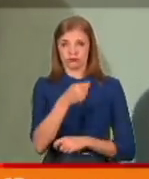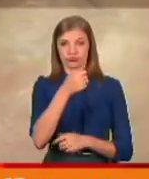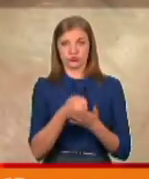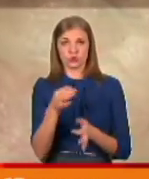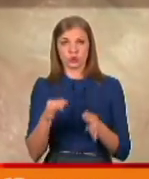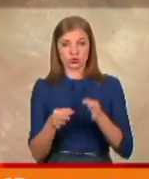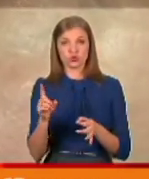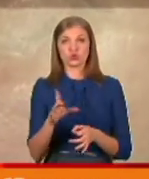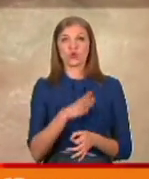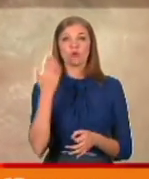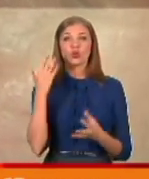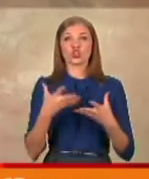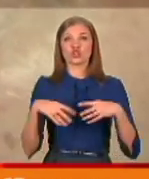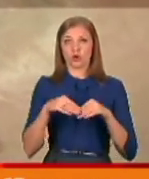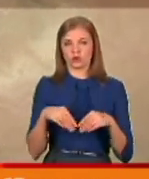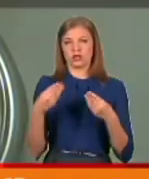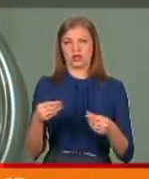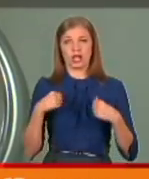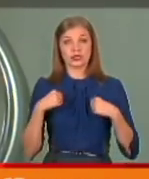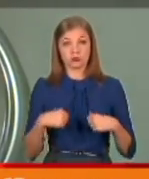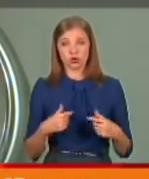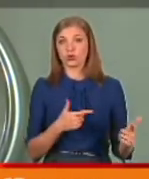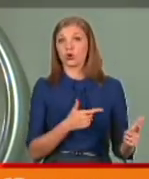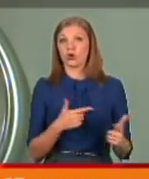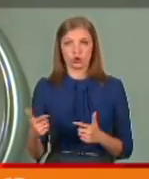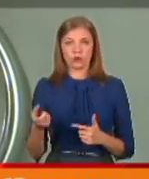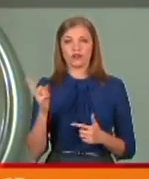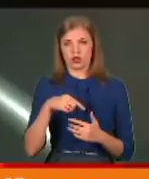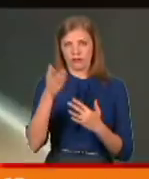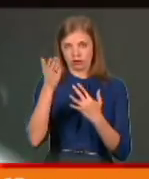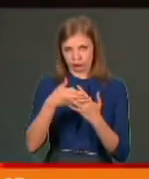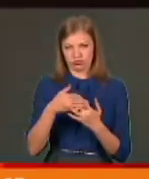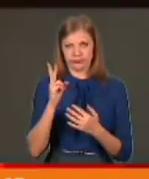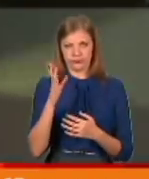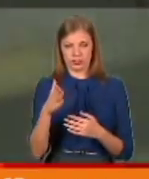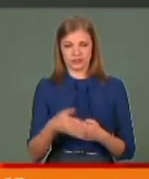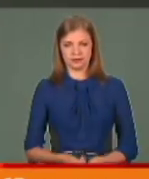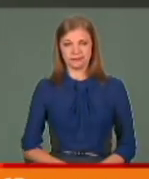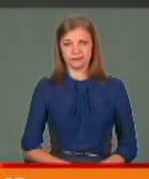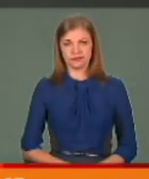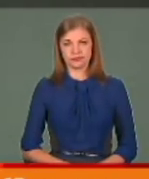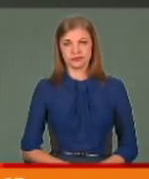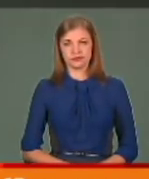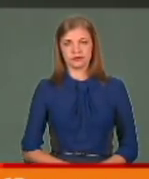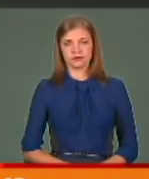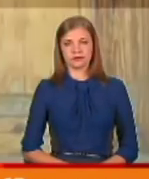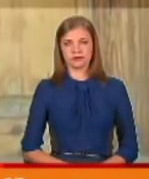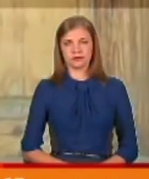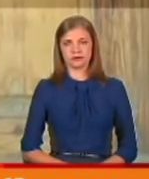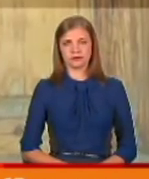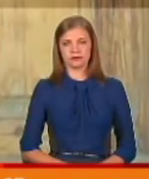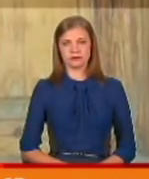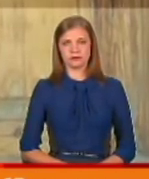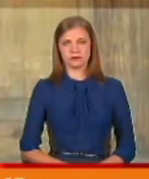до суду, щоб колишня родина дала йому спокій, готовий навіть порівно розділити майно. Олена Парай, Віталій Гаврилець, програма